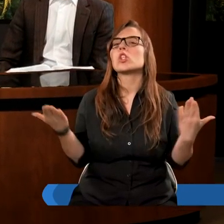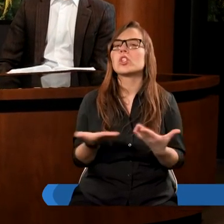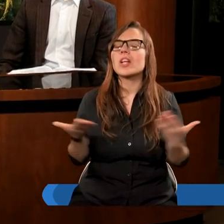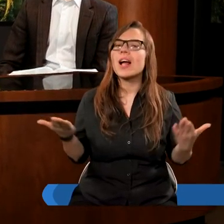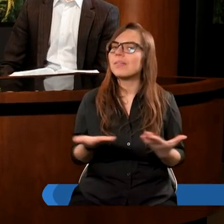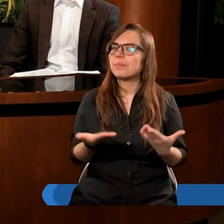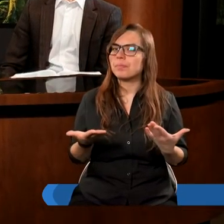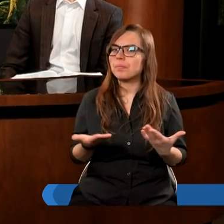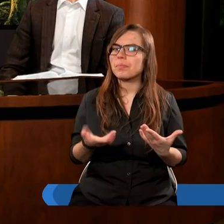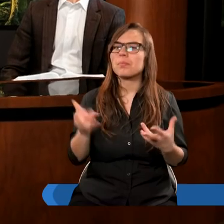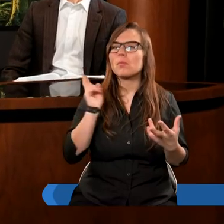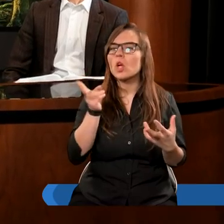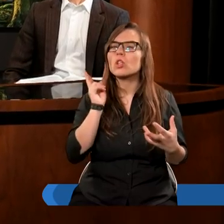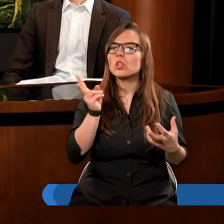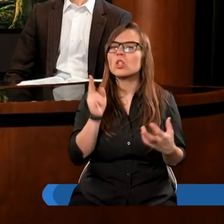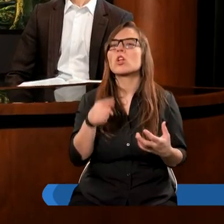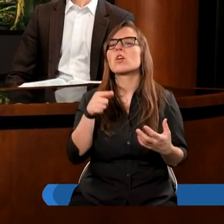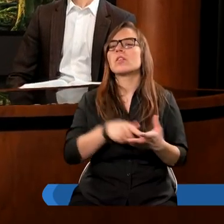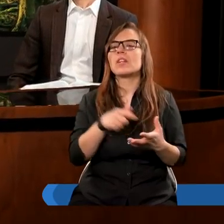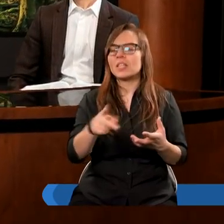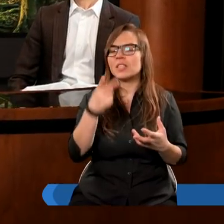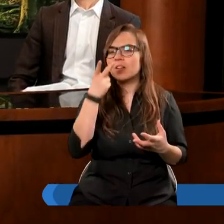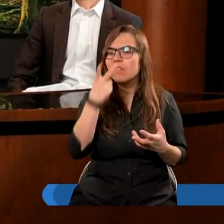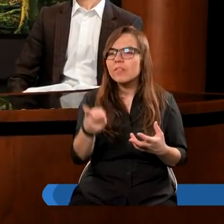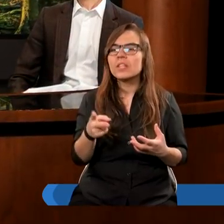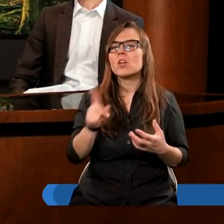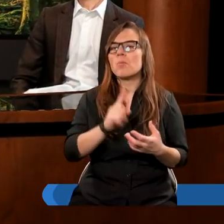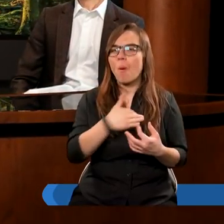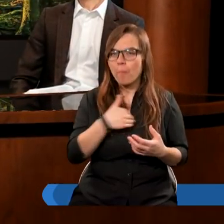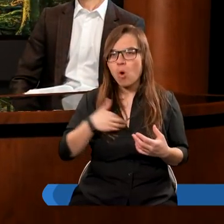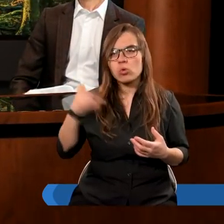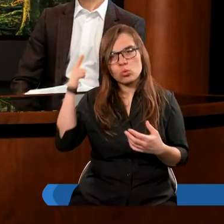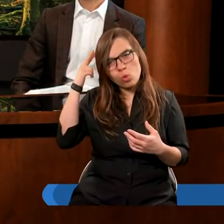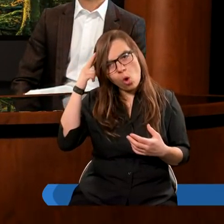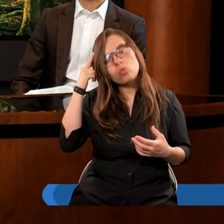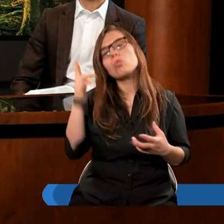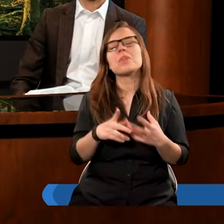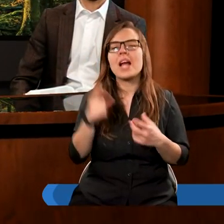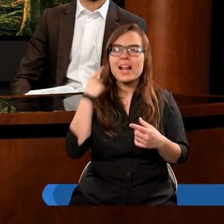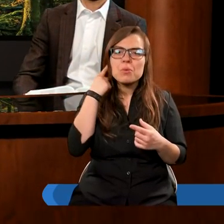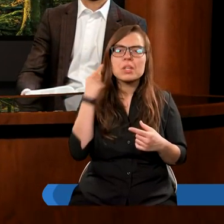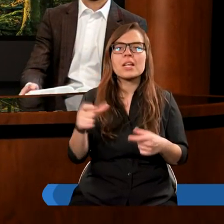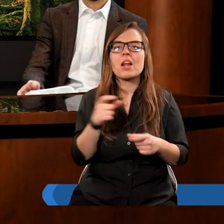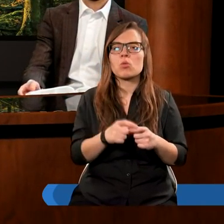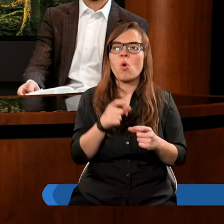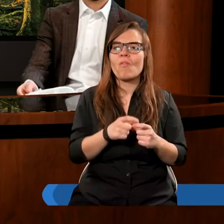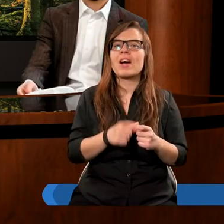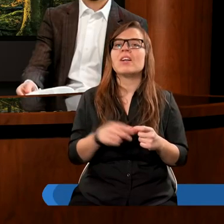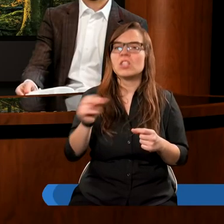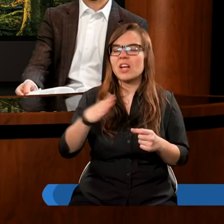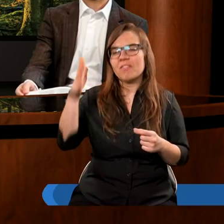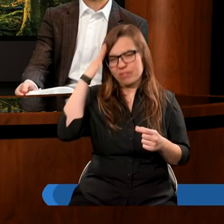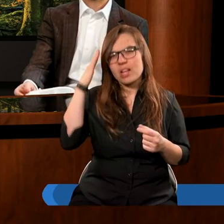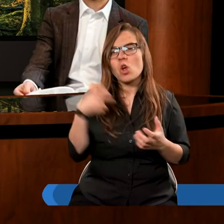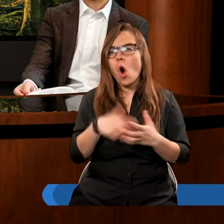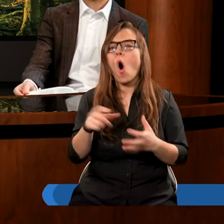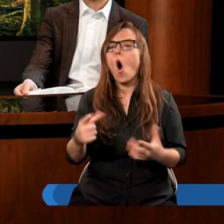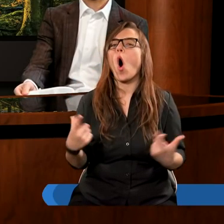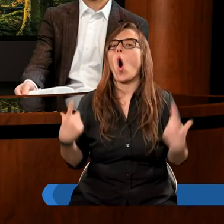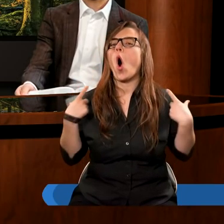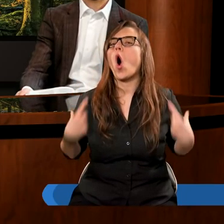gdzie ktoś, kto czyta po grecku, gdzie ludzie, którzy słyszeli te słowa, wiedzieli, że chodzi o osobę,